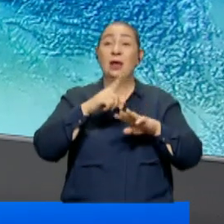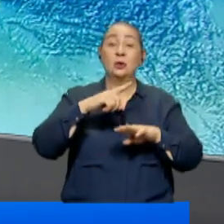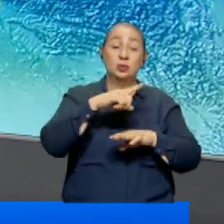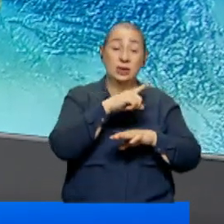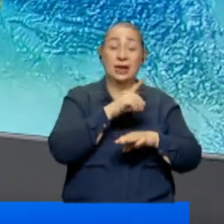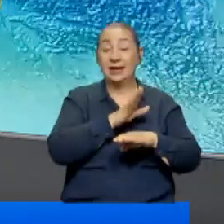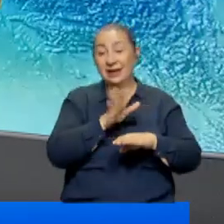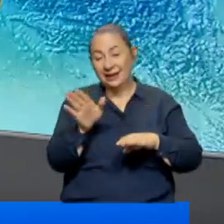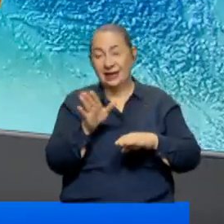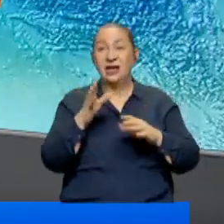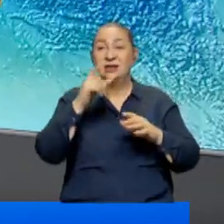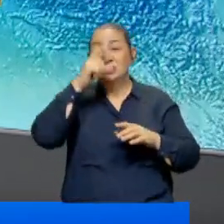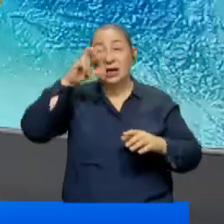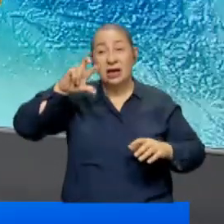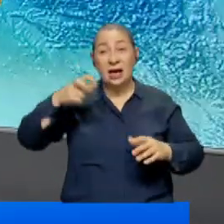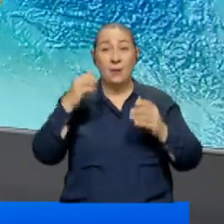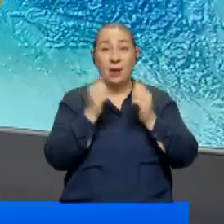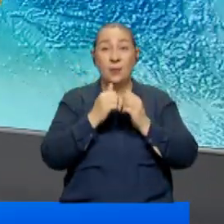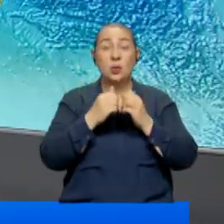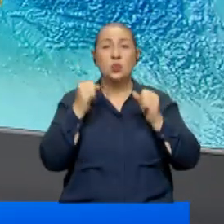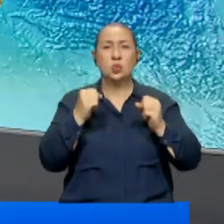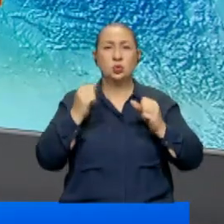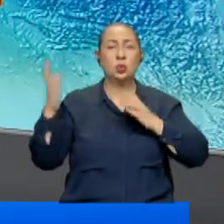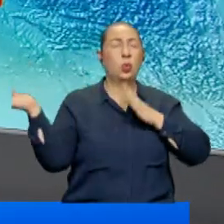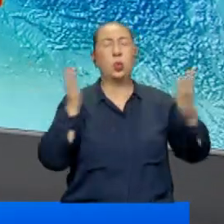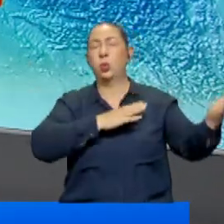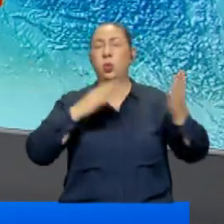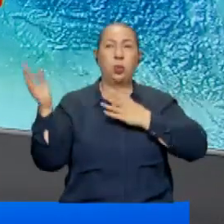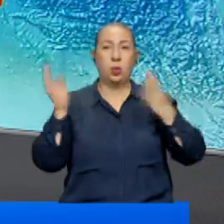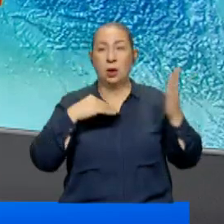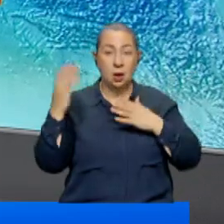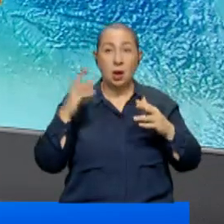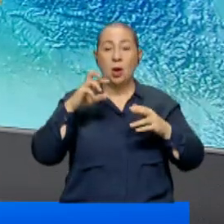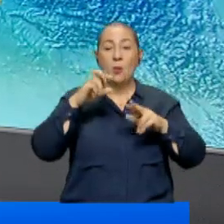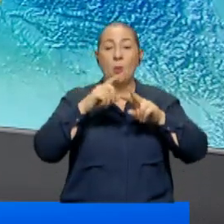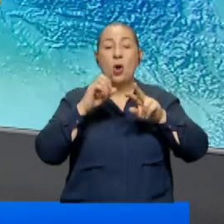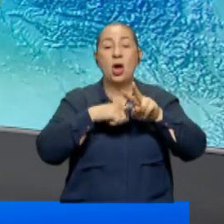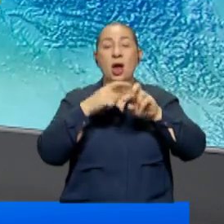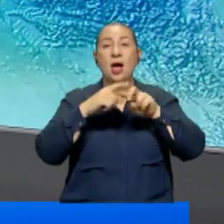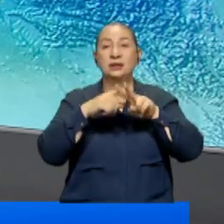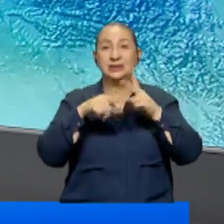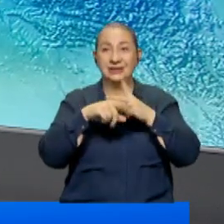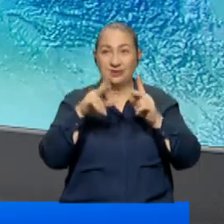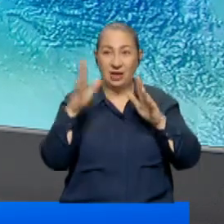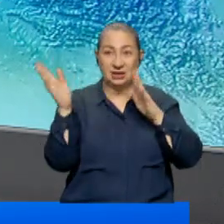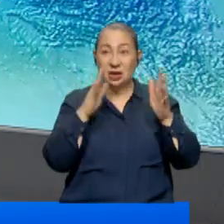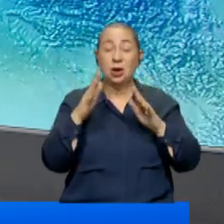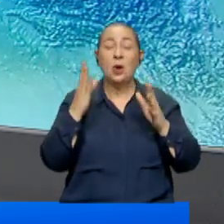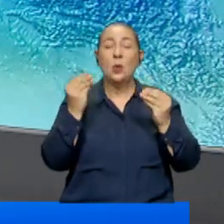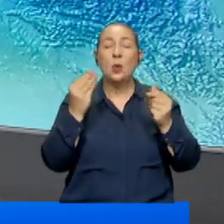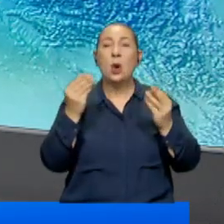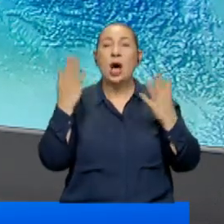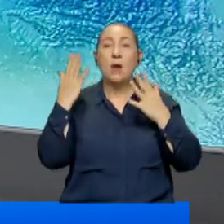kıyı kesimlerinde aşırı sıcaklarla birlikte kuvvetli rüzgar bir araya gelecek. Poyraz şeklinde esecek rüzgar, yani kuzeyden kuru